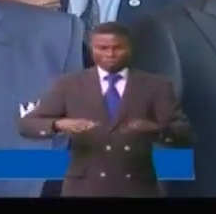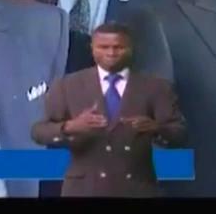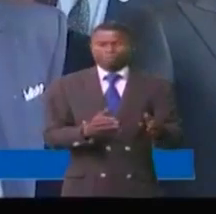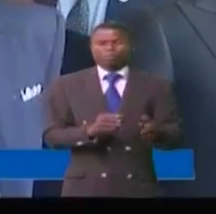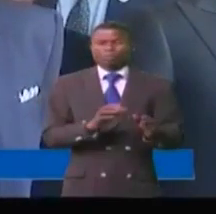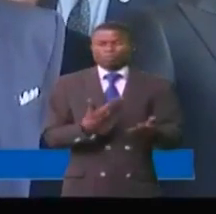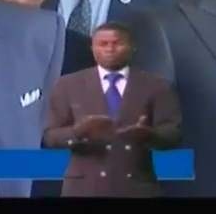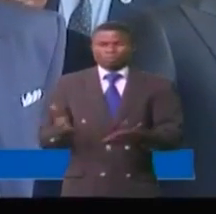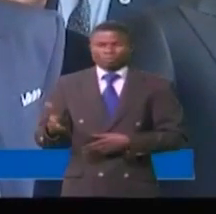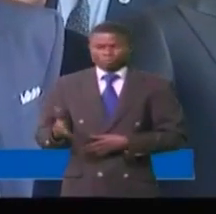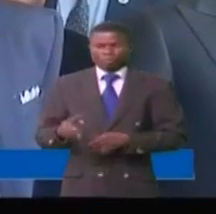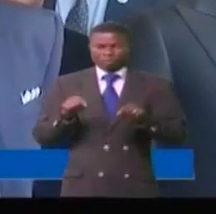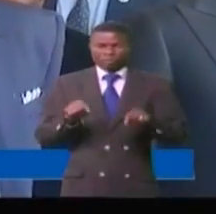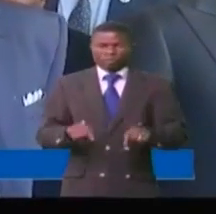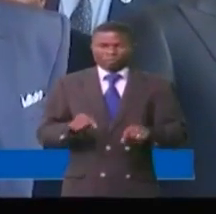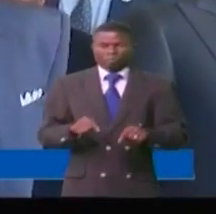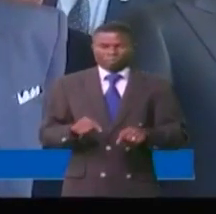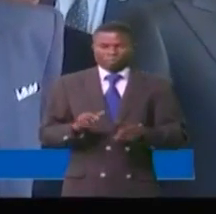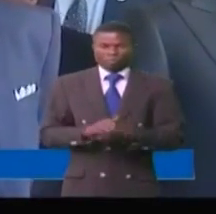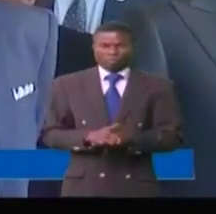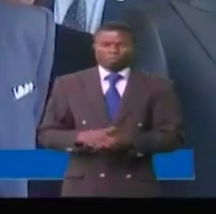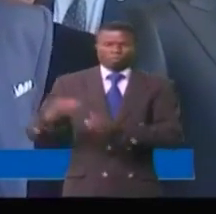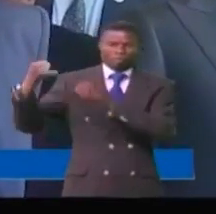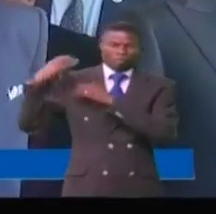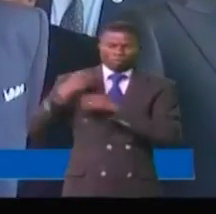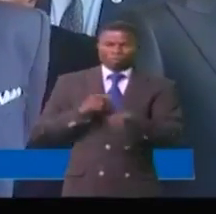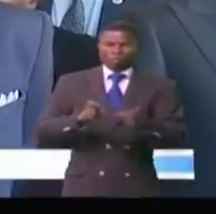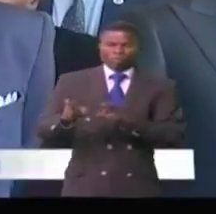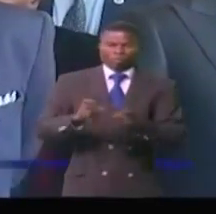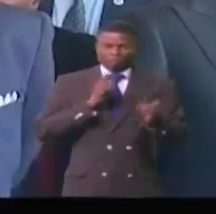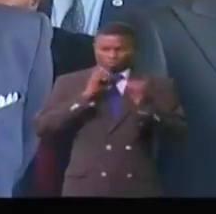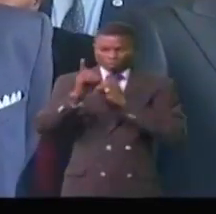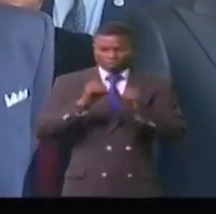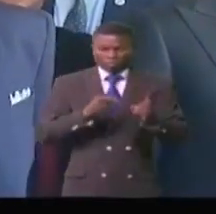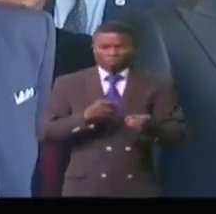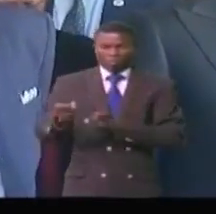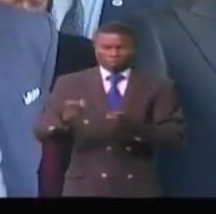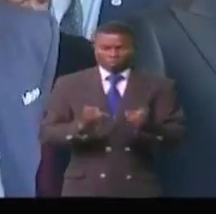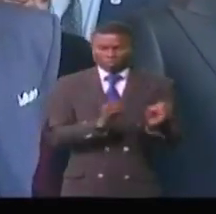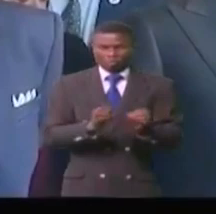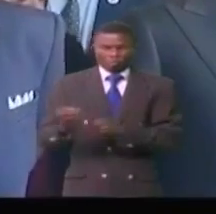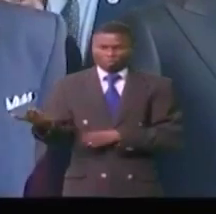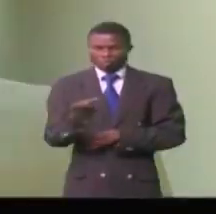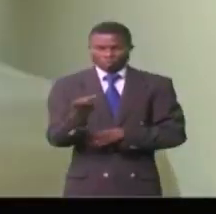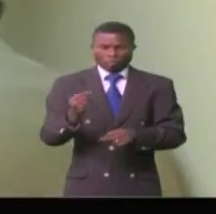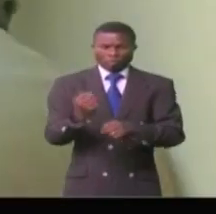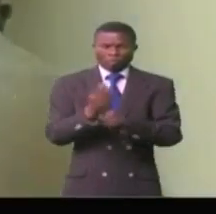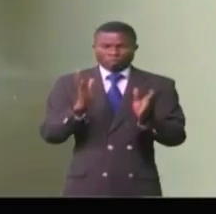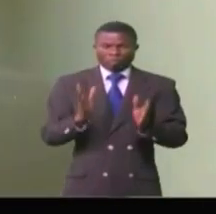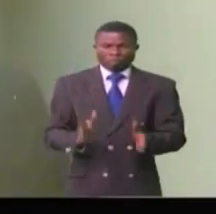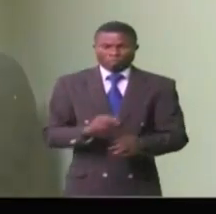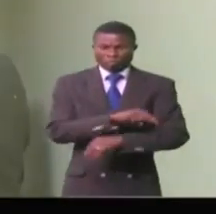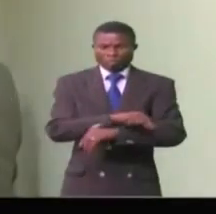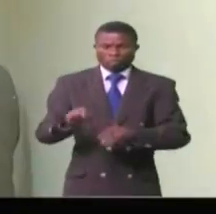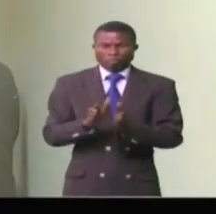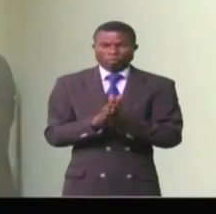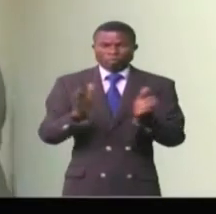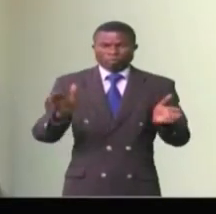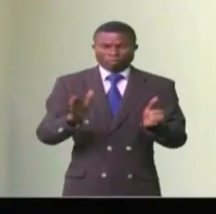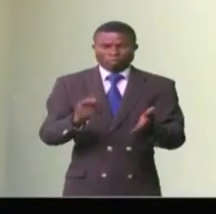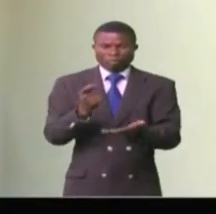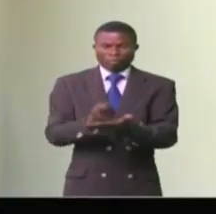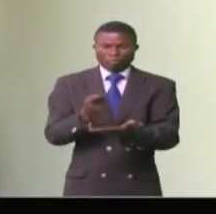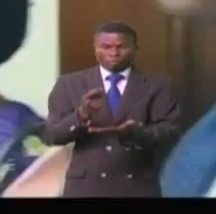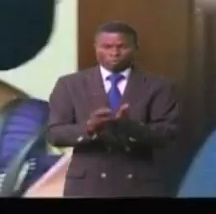comptables. Désormais, une charte de gestion, un dialogue de gestion sera organisé entre les deux acteurs. La Direction générale du